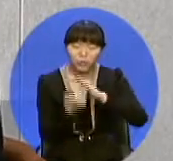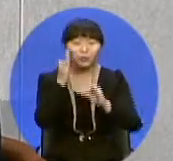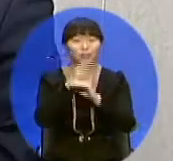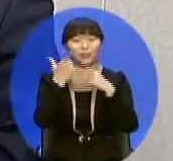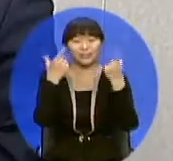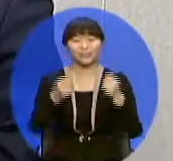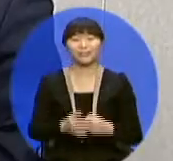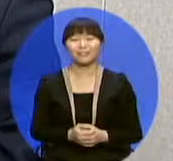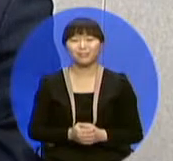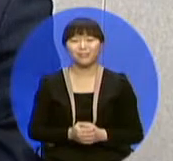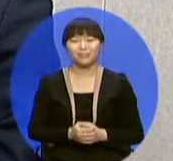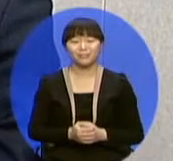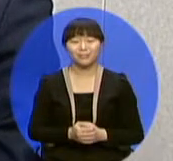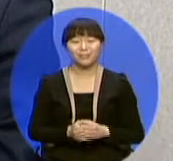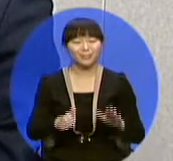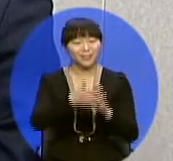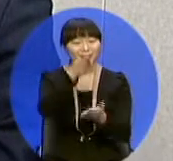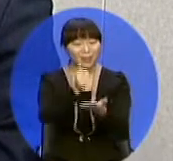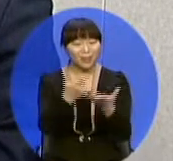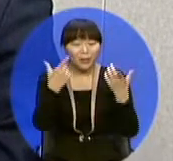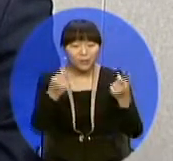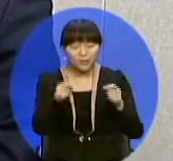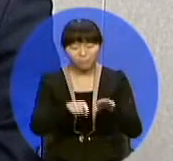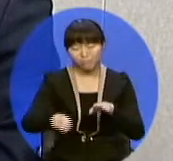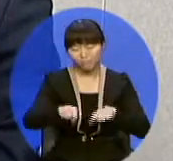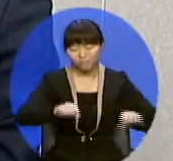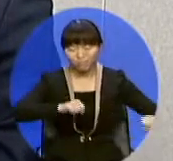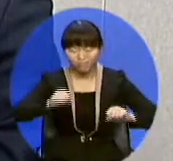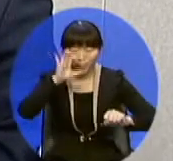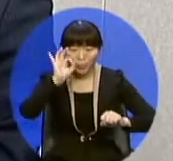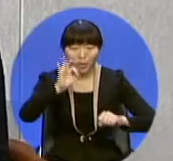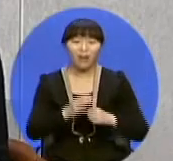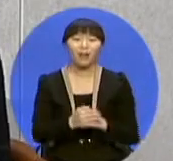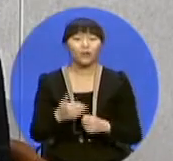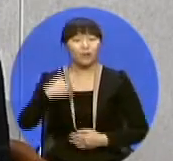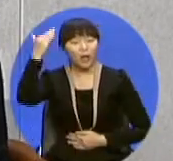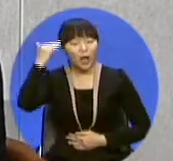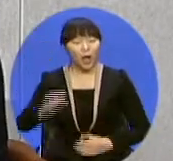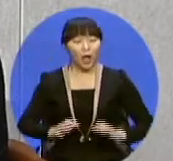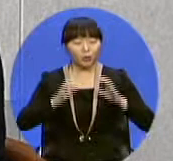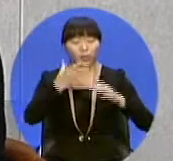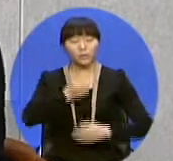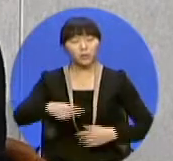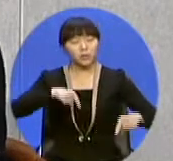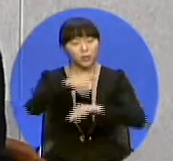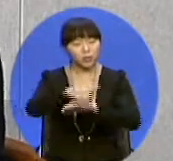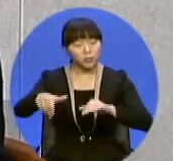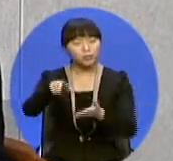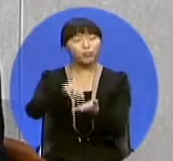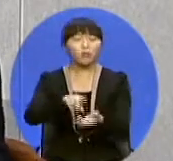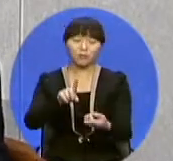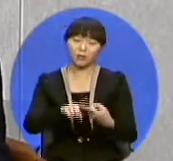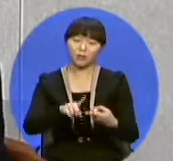것 같습니다. 시장님께서 이렇게 일선에서 뛰다 보시니까 우리나라의 그 복지정책의 문제점들에